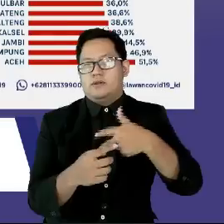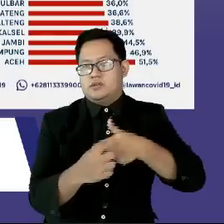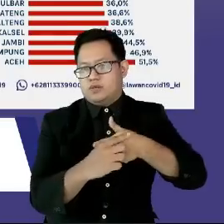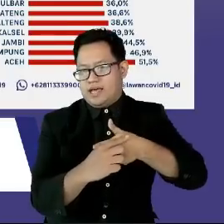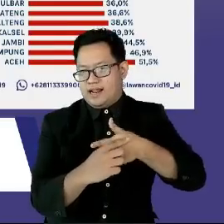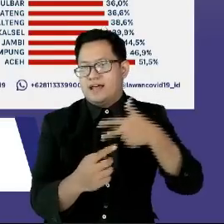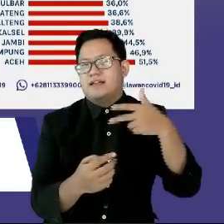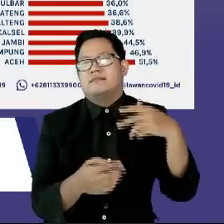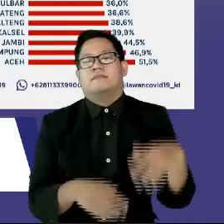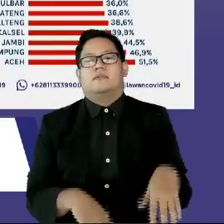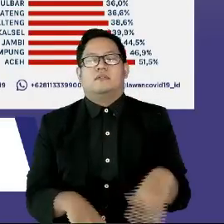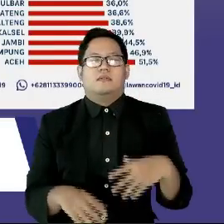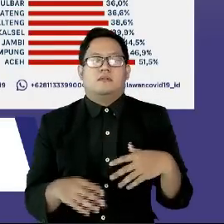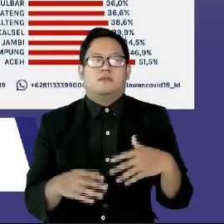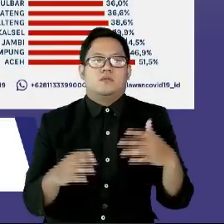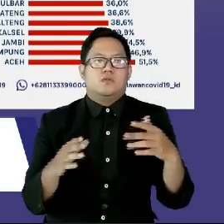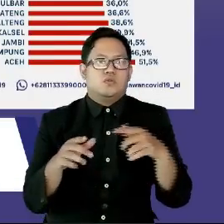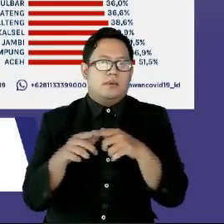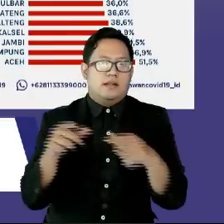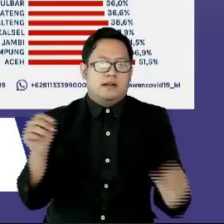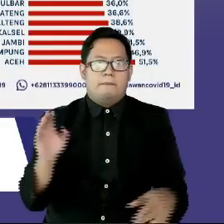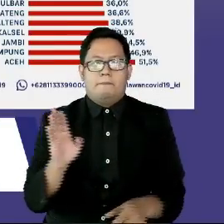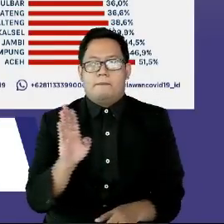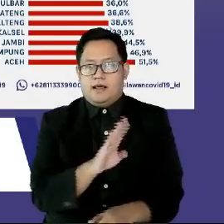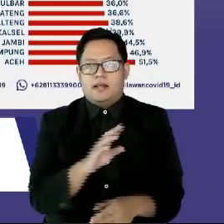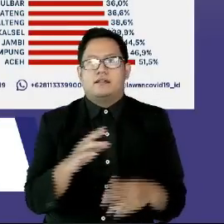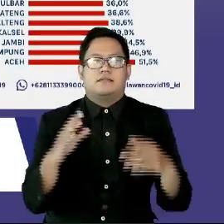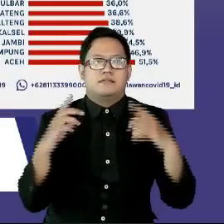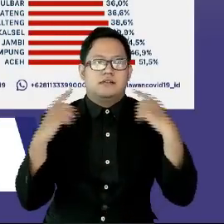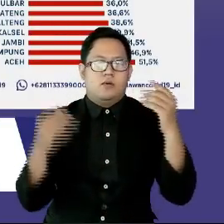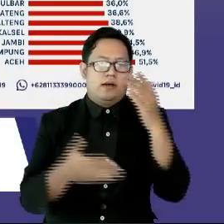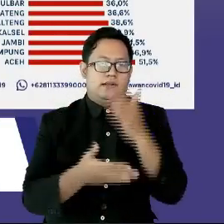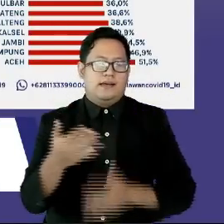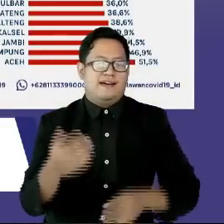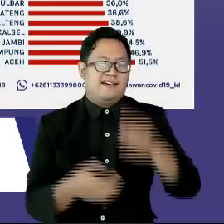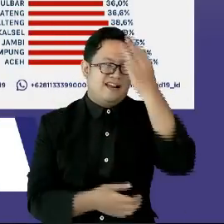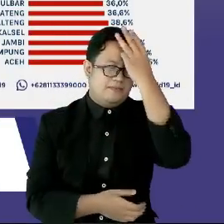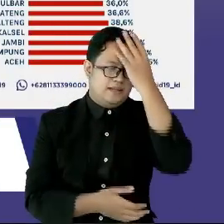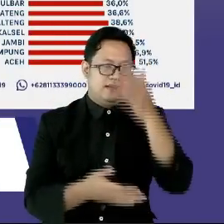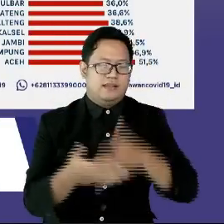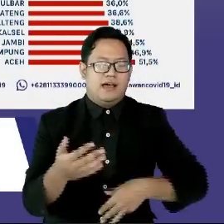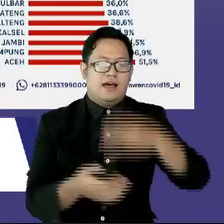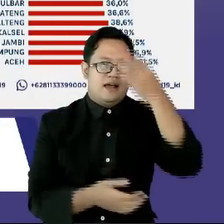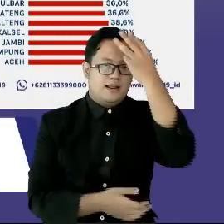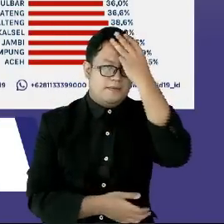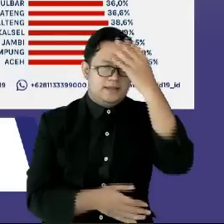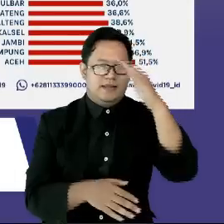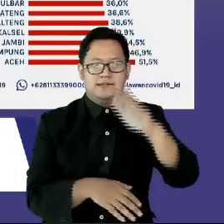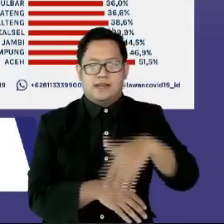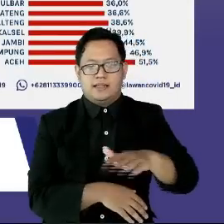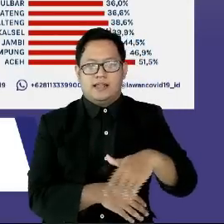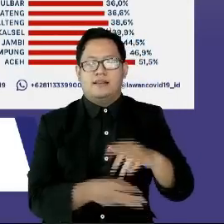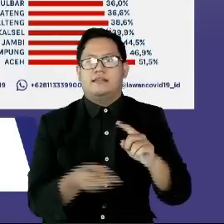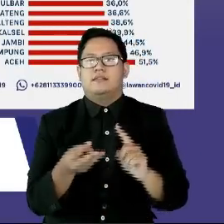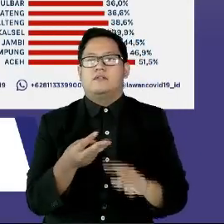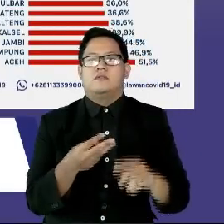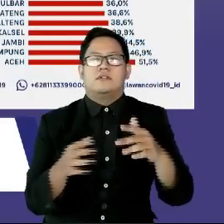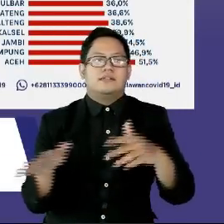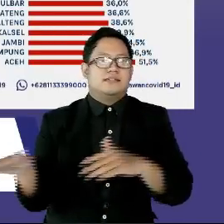Utara, Sulawesi Barat, Jawa Tengah, Kalimantan Tengah, Kalimantan Selatan,